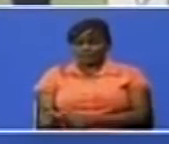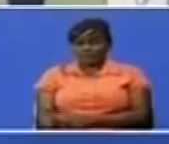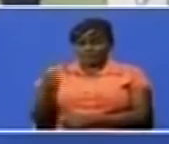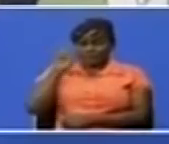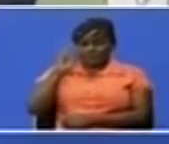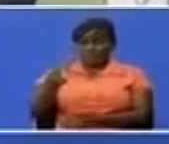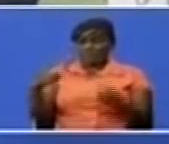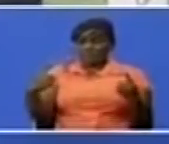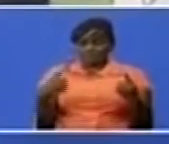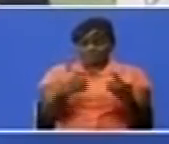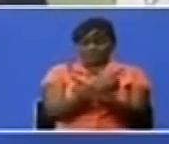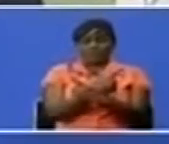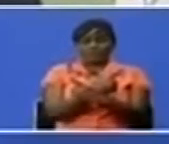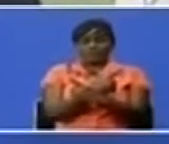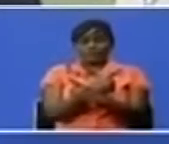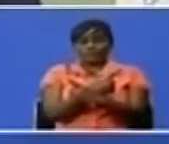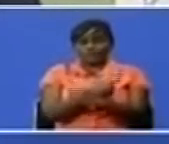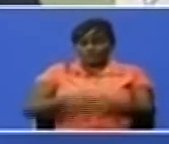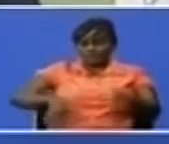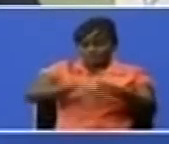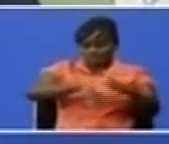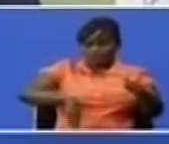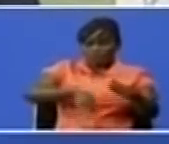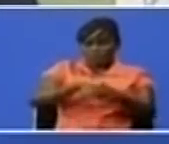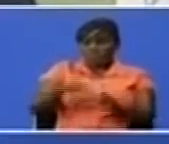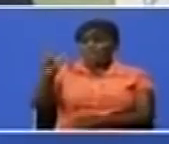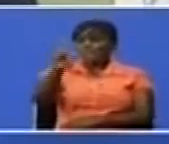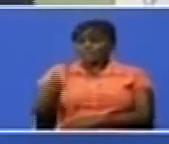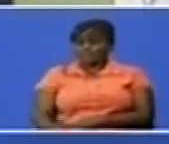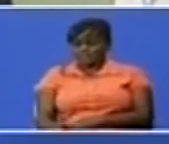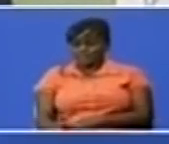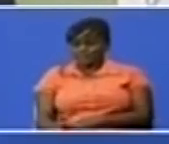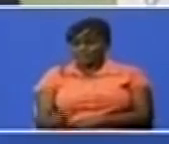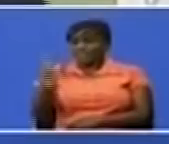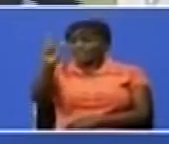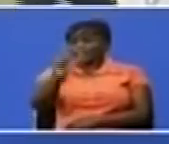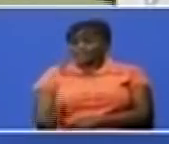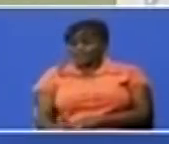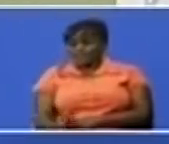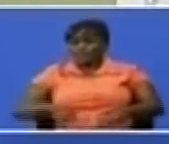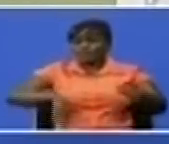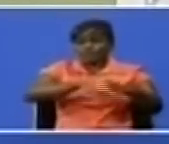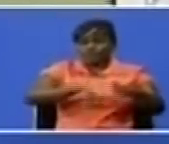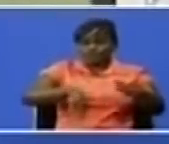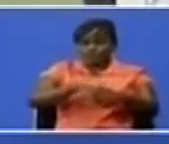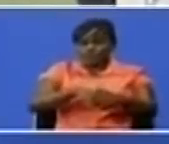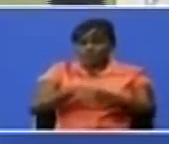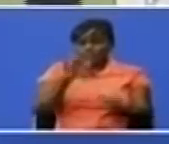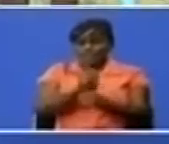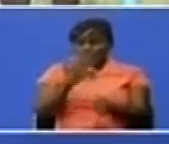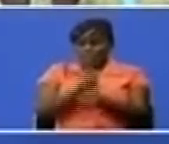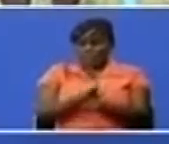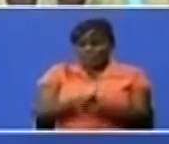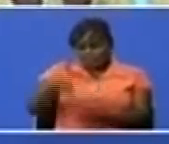is a different mentality for football in Italy. In Italy the football repeat is many many important.